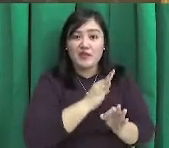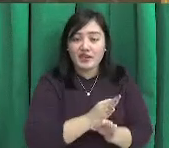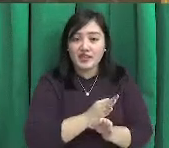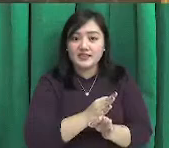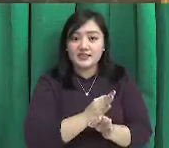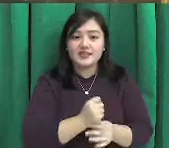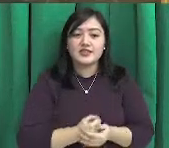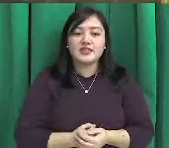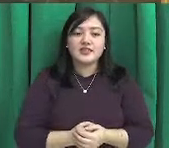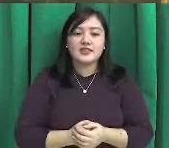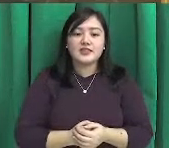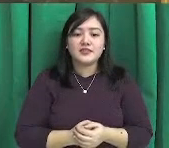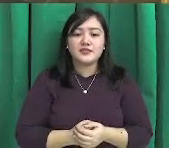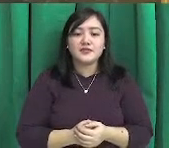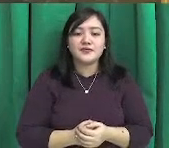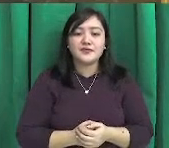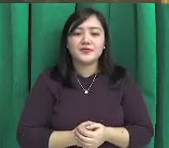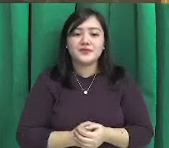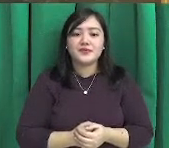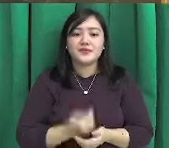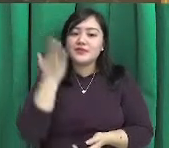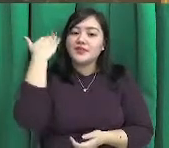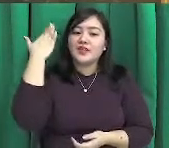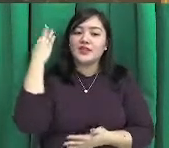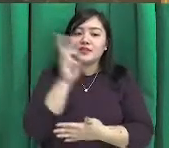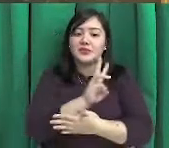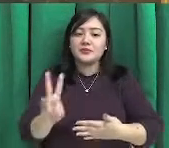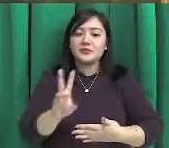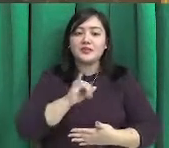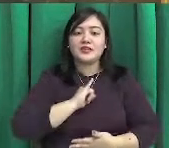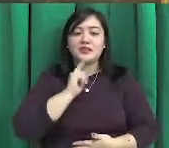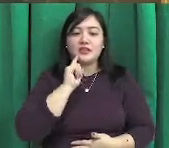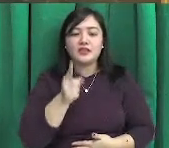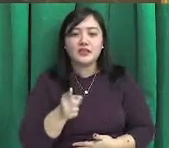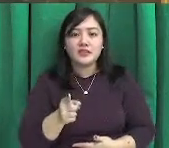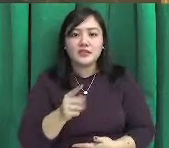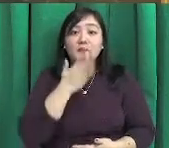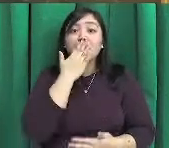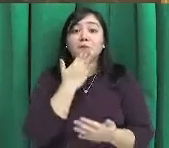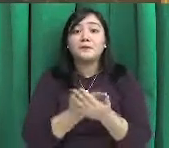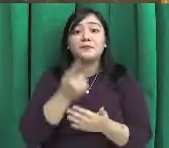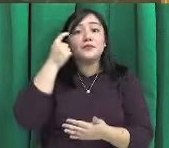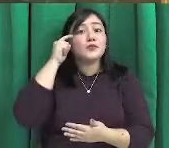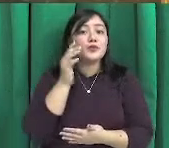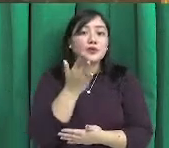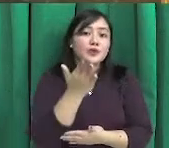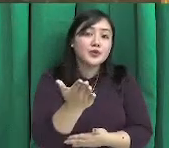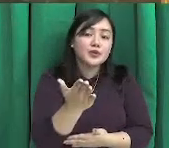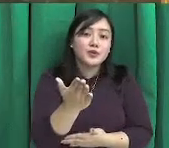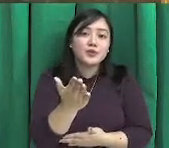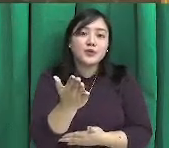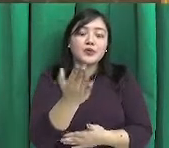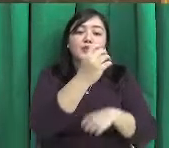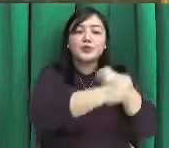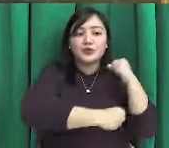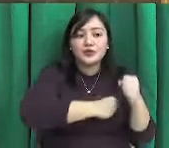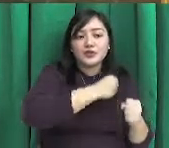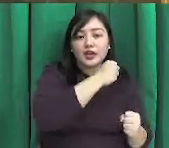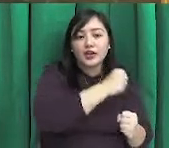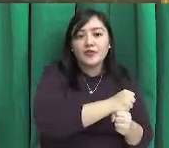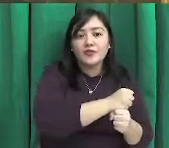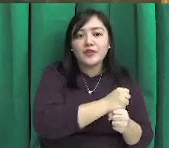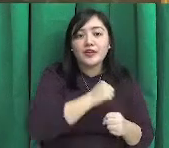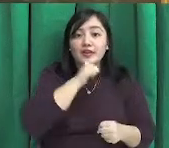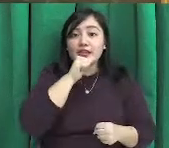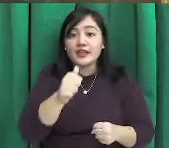na linggo, mga kapatid, mas magandang mag-suffer ka sa discomfort ng obedience